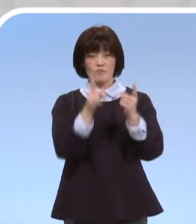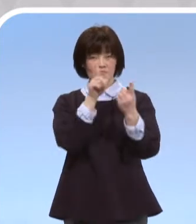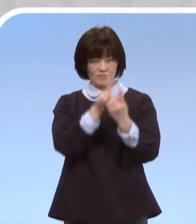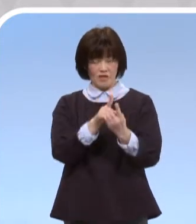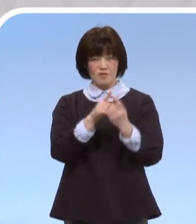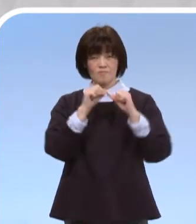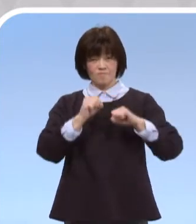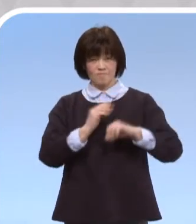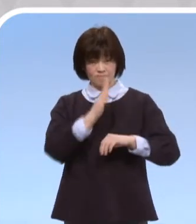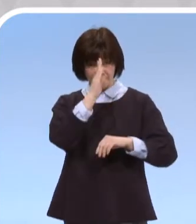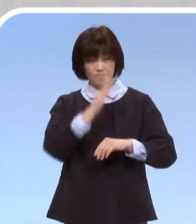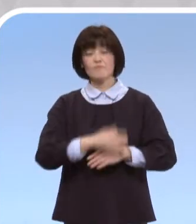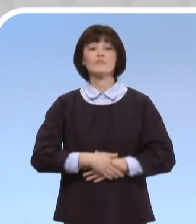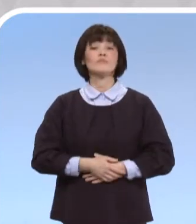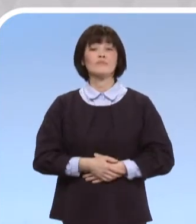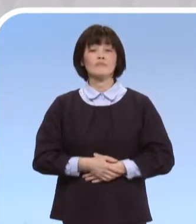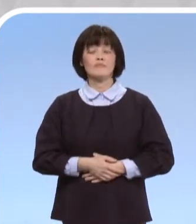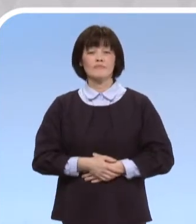徹底をお願いします。